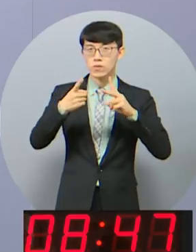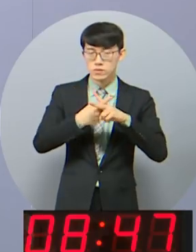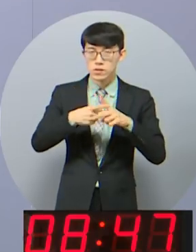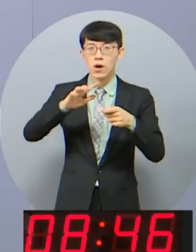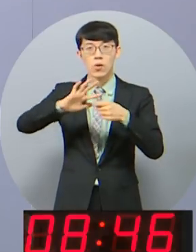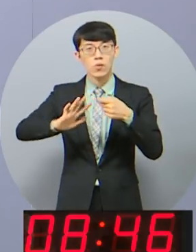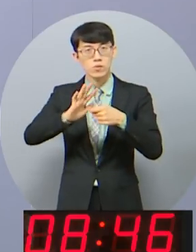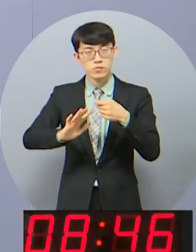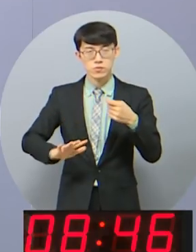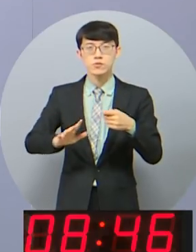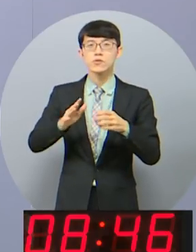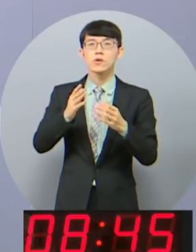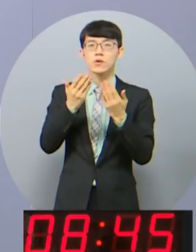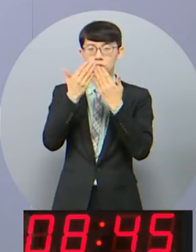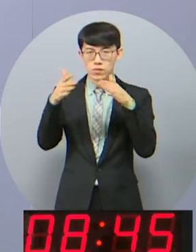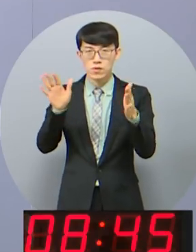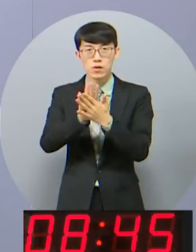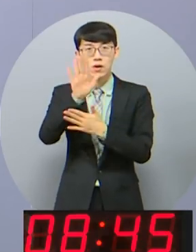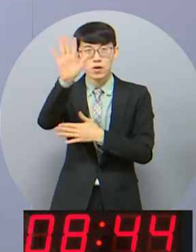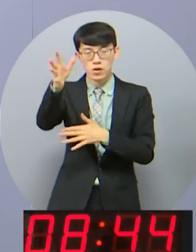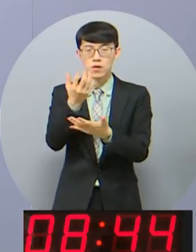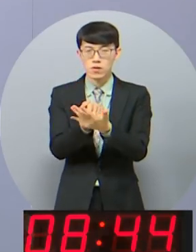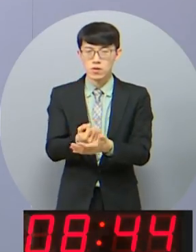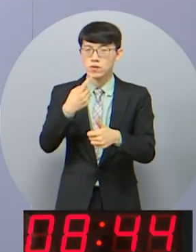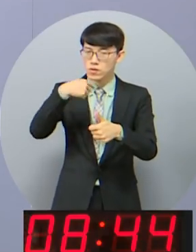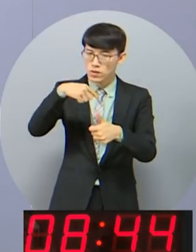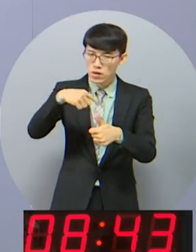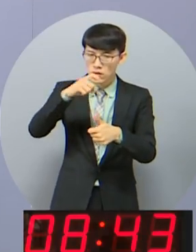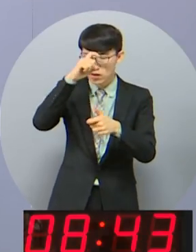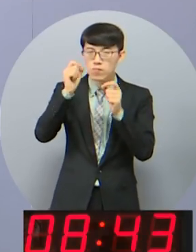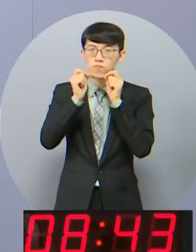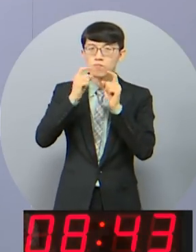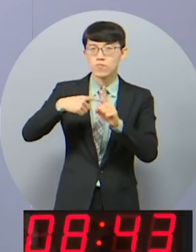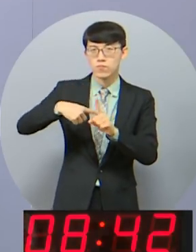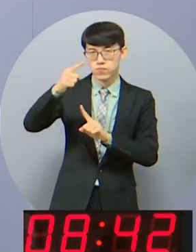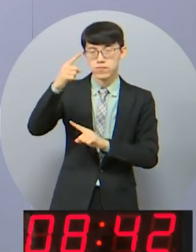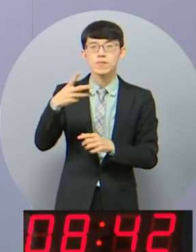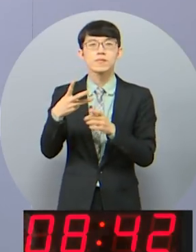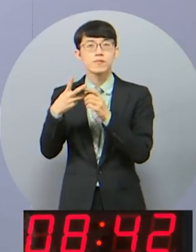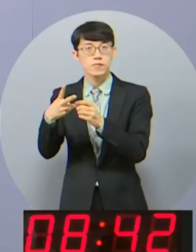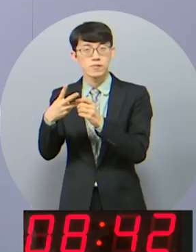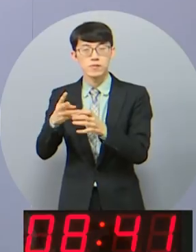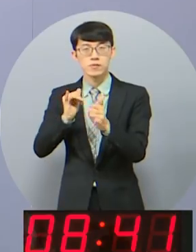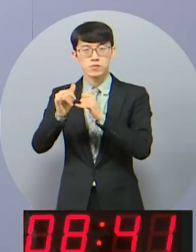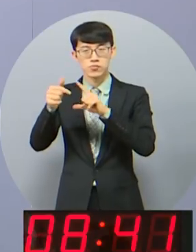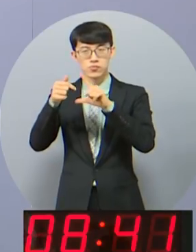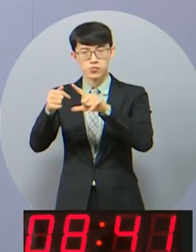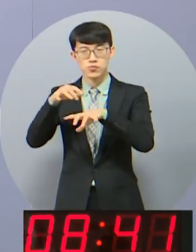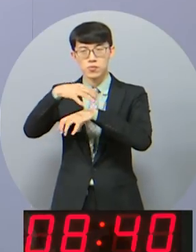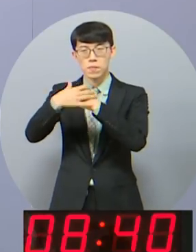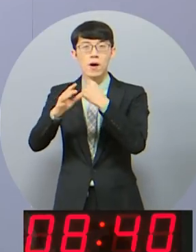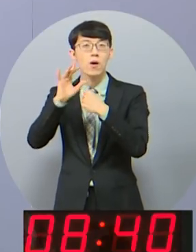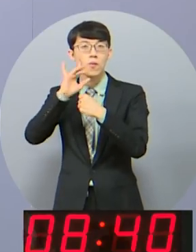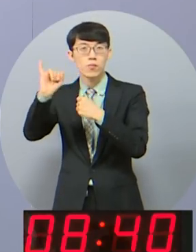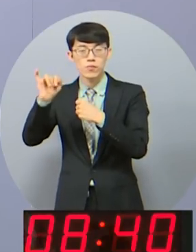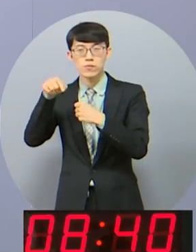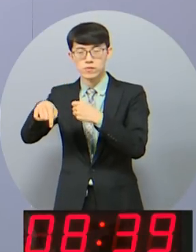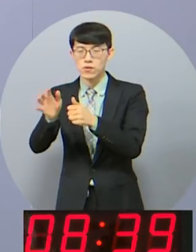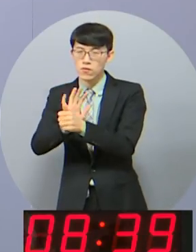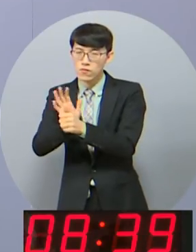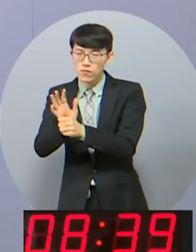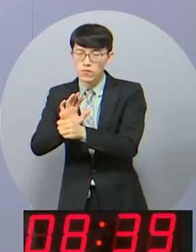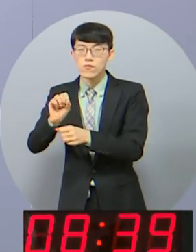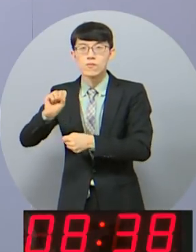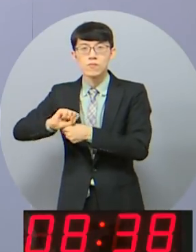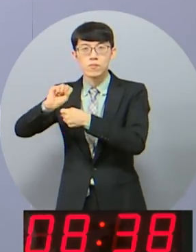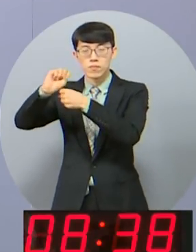及辅导资源，提高教育品质。第三，增加社区保姆系统服务，让家长